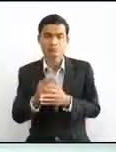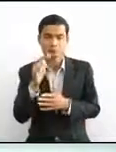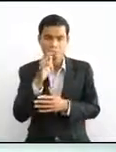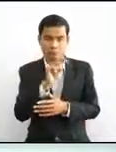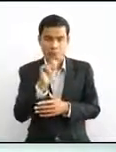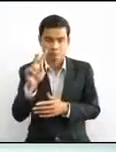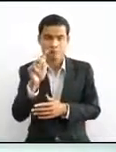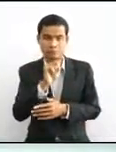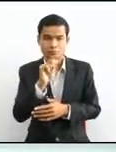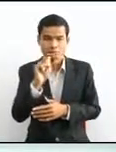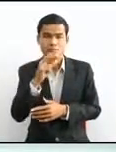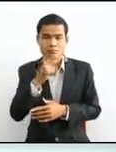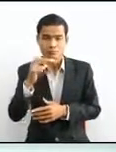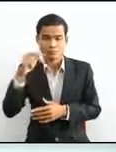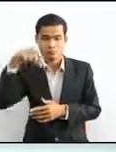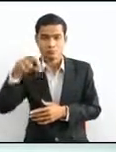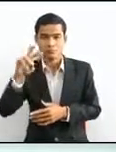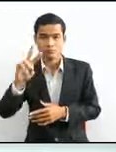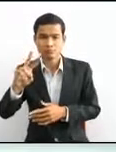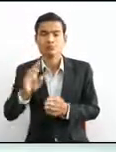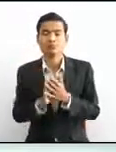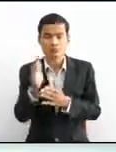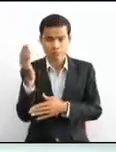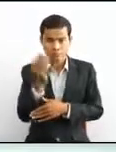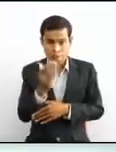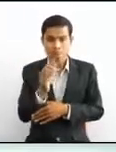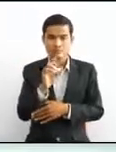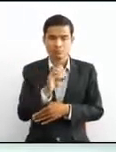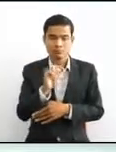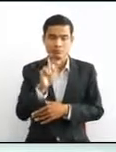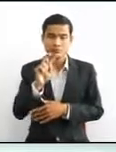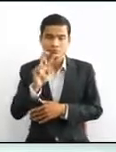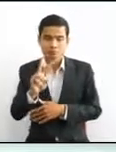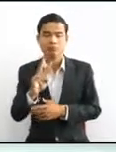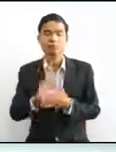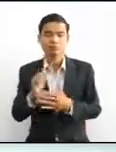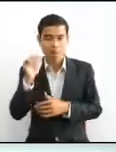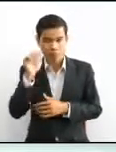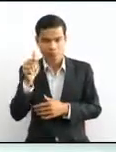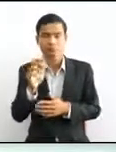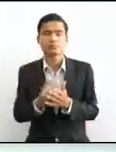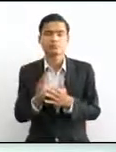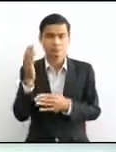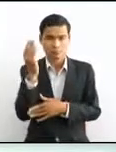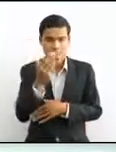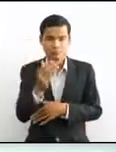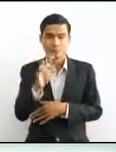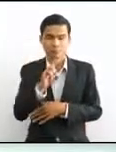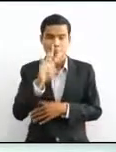tơ tơ có phí chà rư có cần chọn tù tù để cho thị ví nâng tù tù xa cao mà